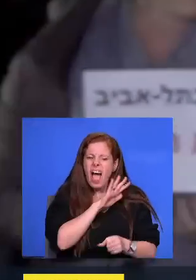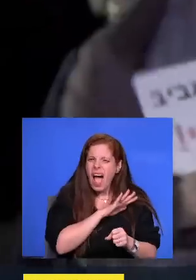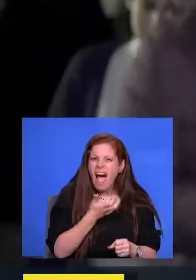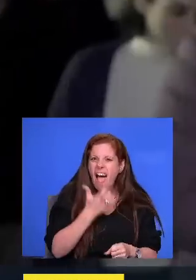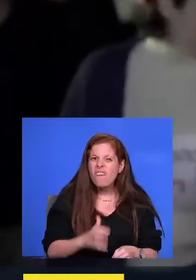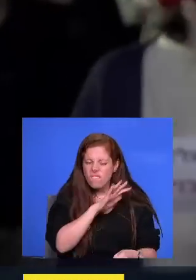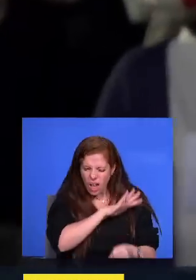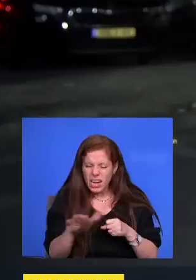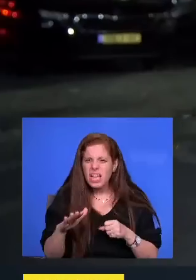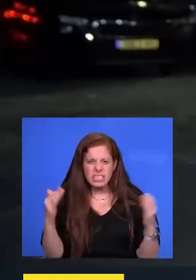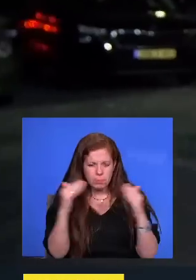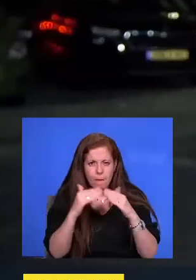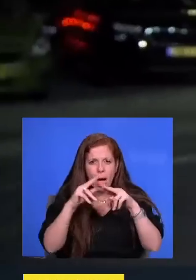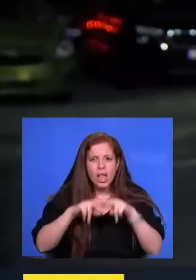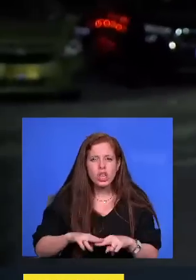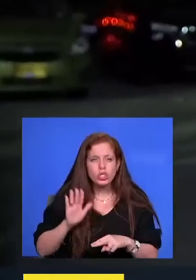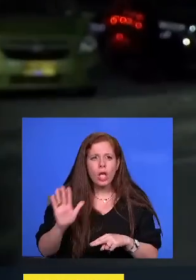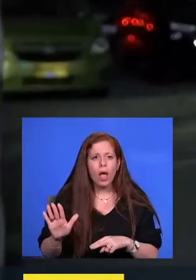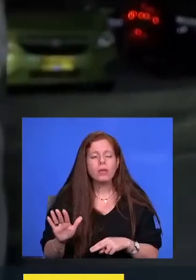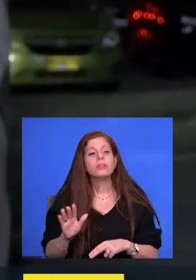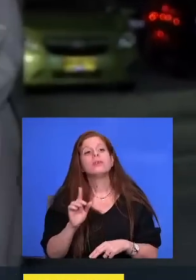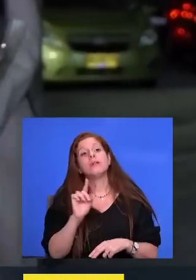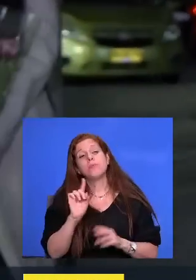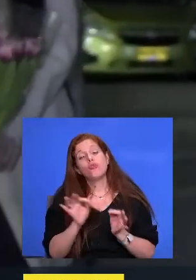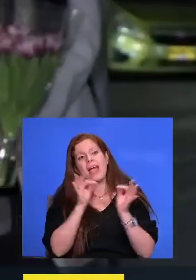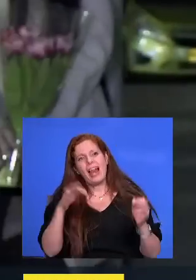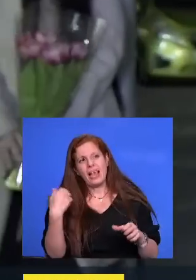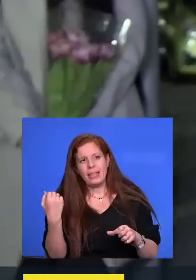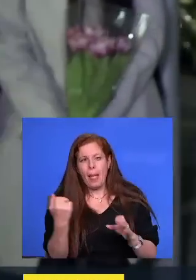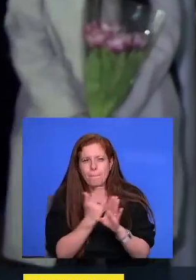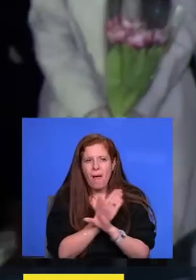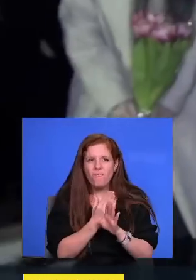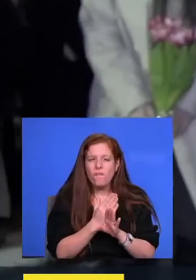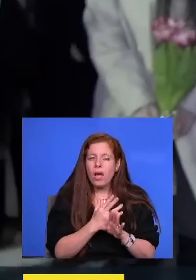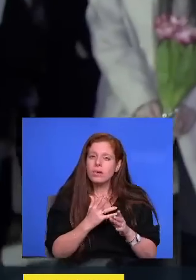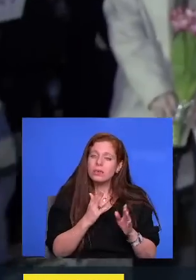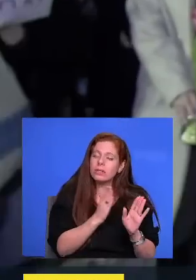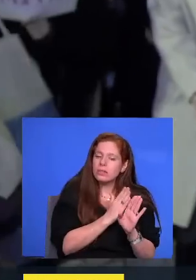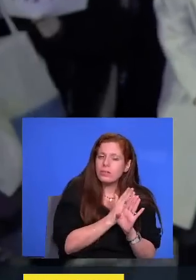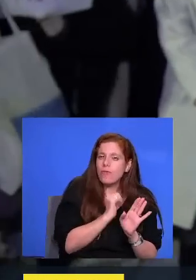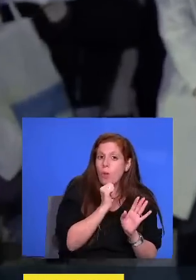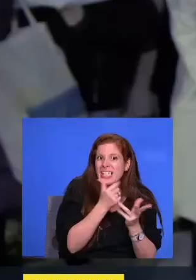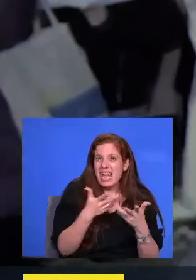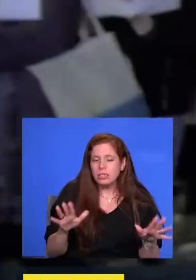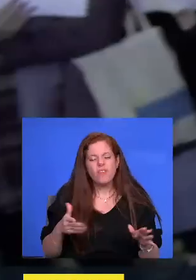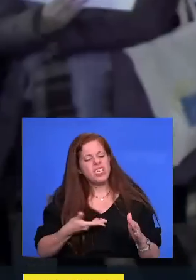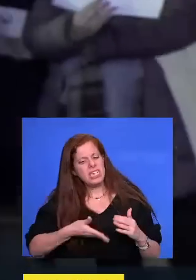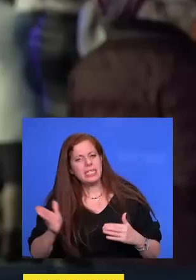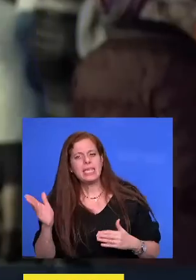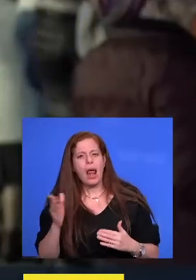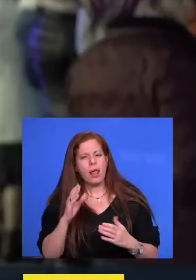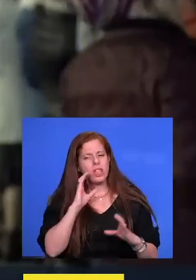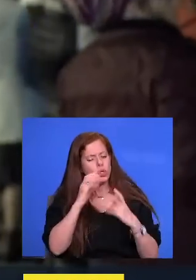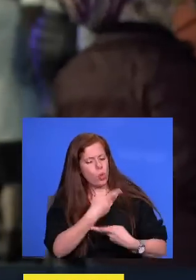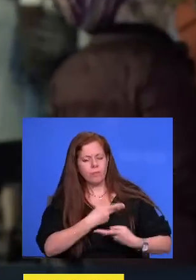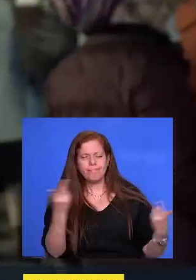בבית נשאר! מי שהחלה את המאבק בצללים וחששה להיחשף, יצאה אמש אל התקשורת בזהות מלאה וללא בושה.